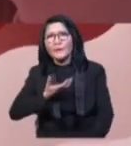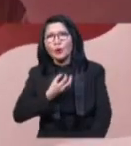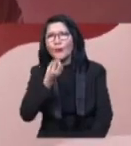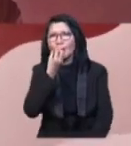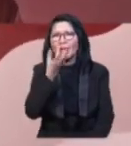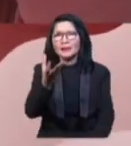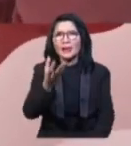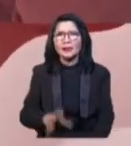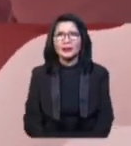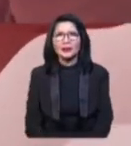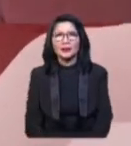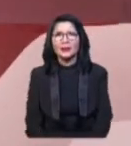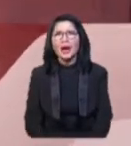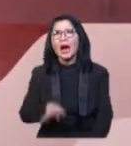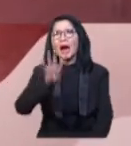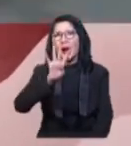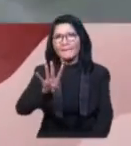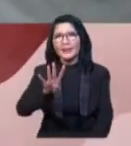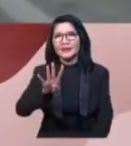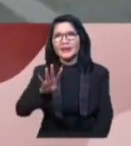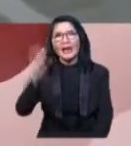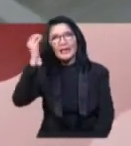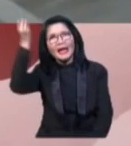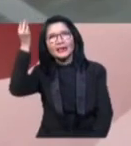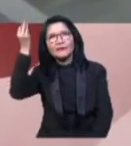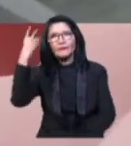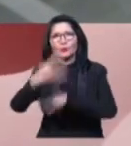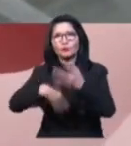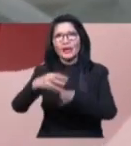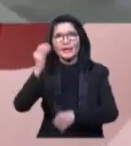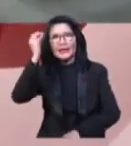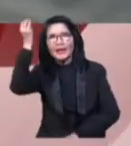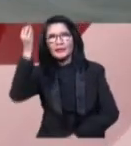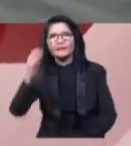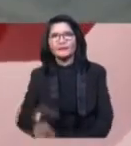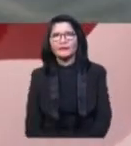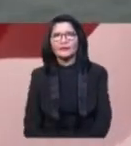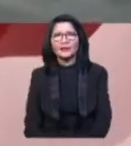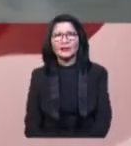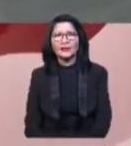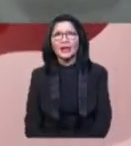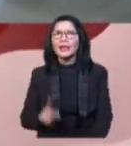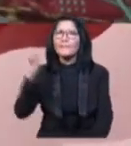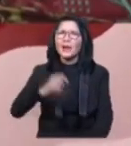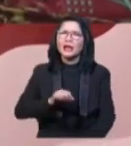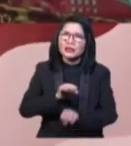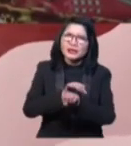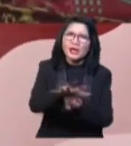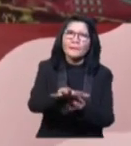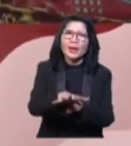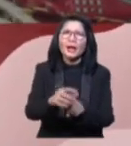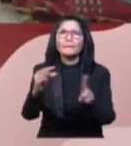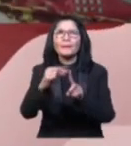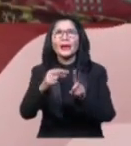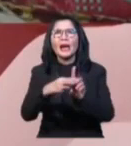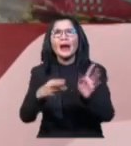tekankan ya, empat bidang di kreatif industri yang saya lihat paling terdampak dari